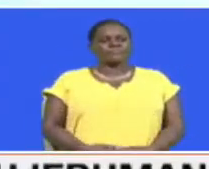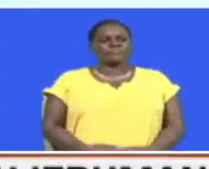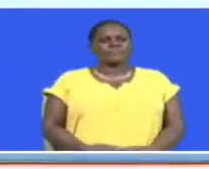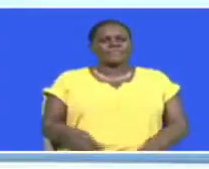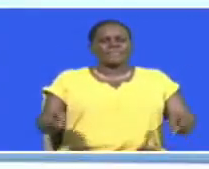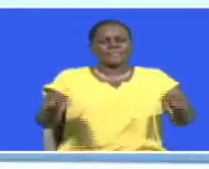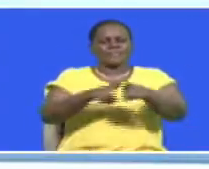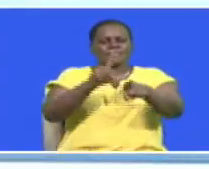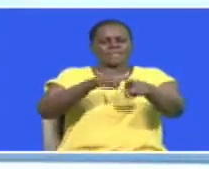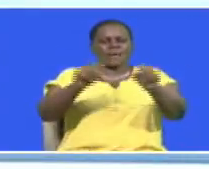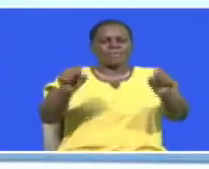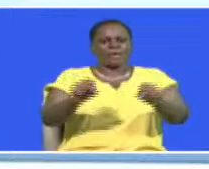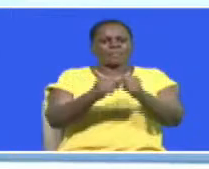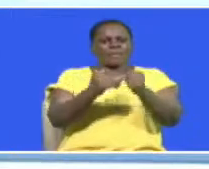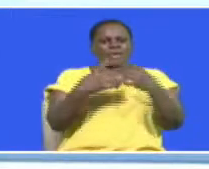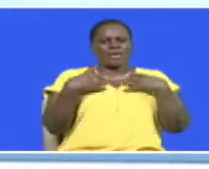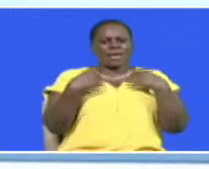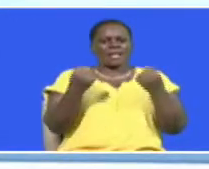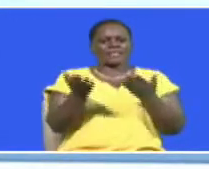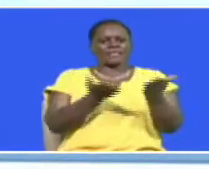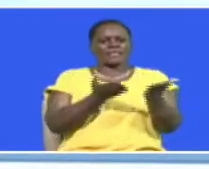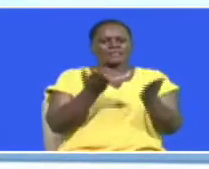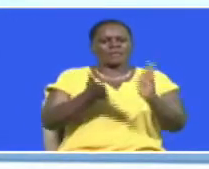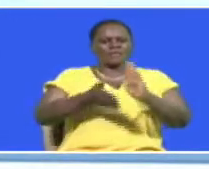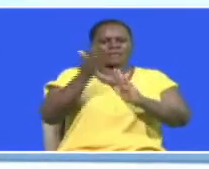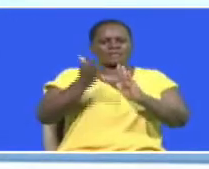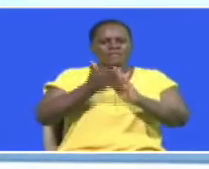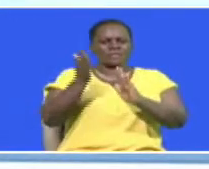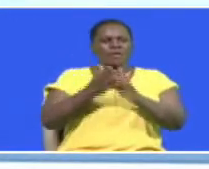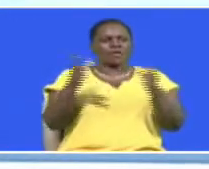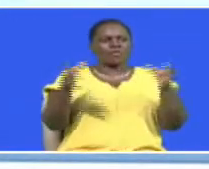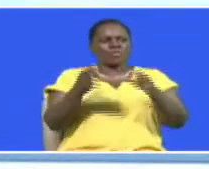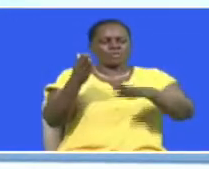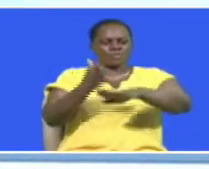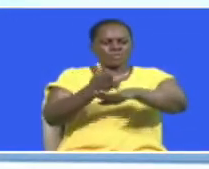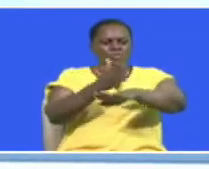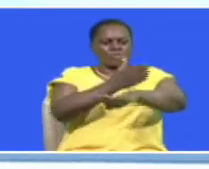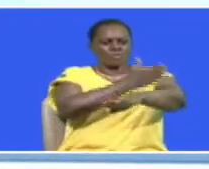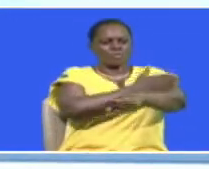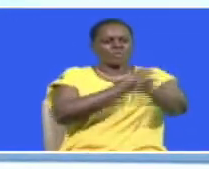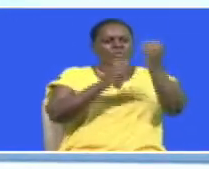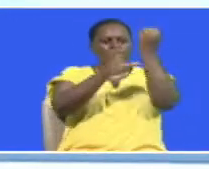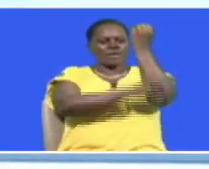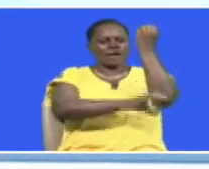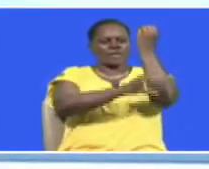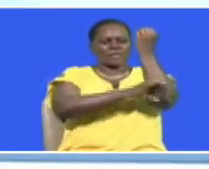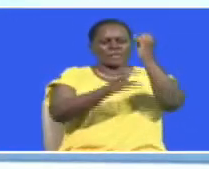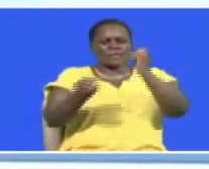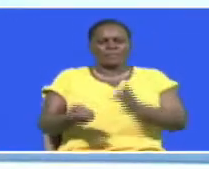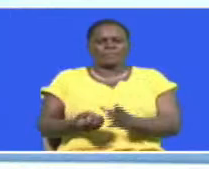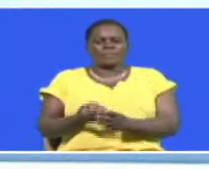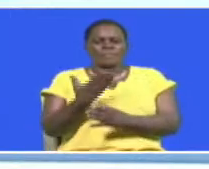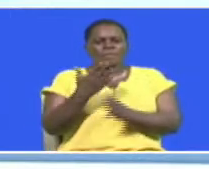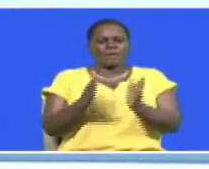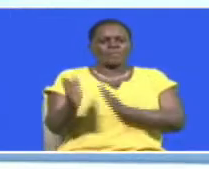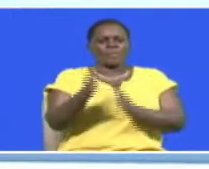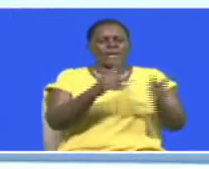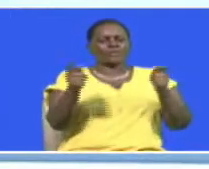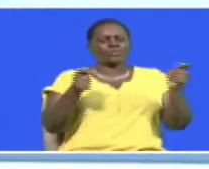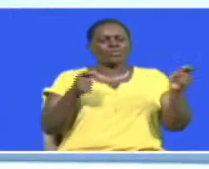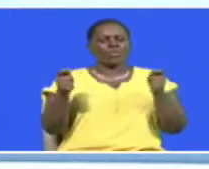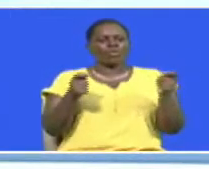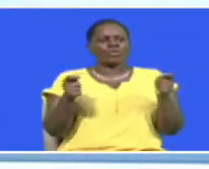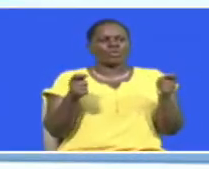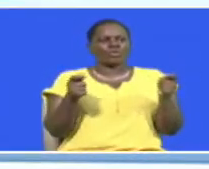Wakati hayo kijiri, huduma za afya za dharura za jamii zimeimarishwa nchini kufuatia uzinduzi wa mpango wa kukabiliana